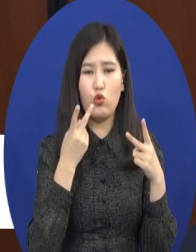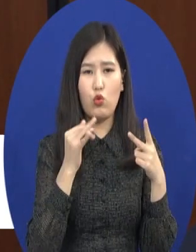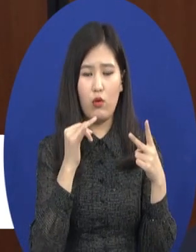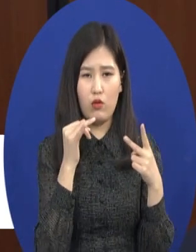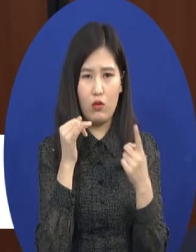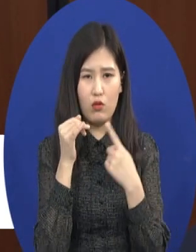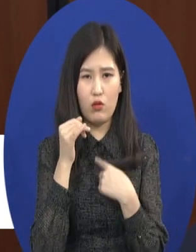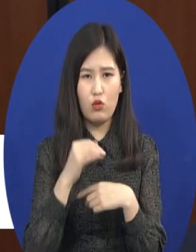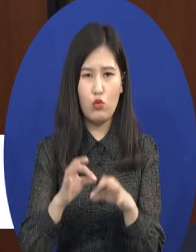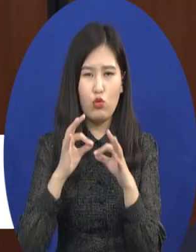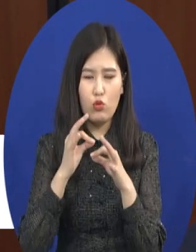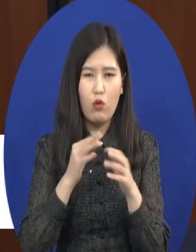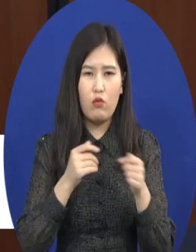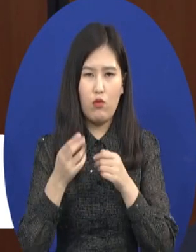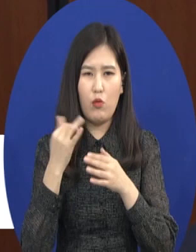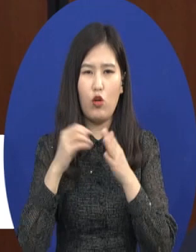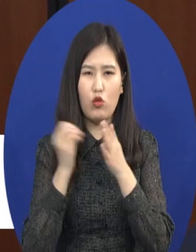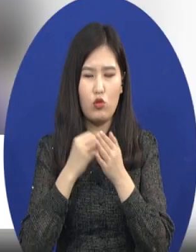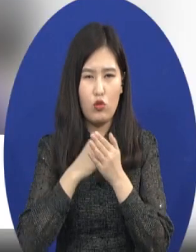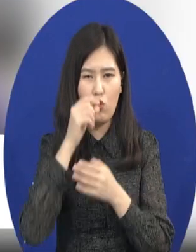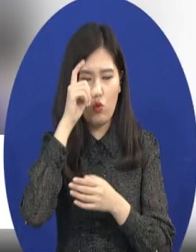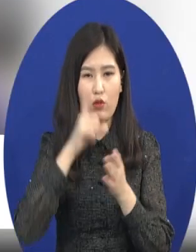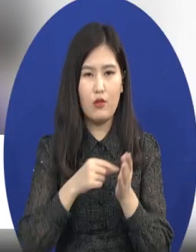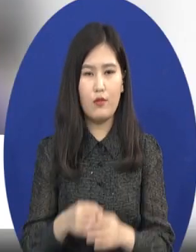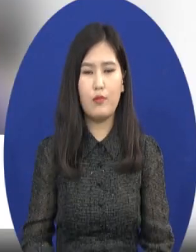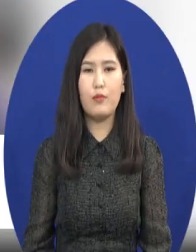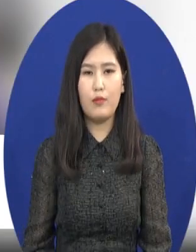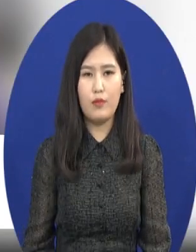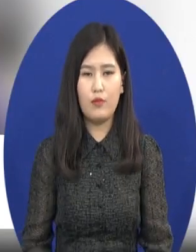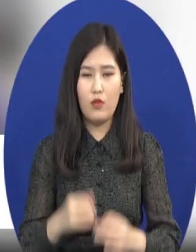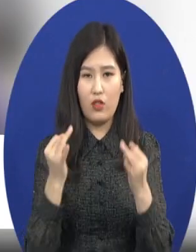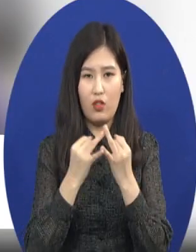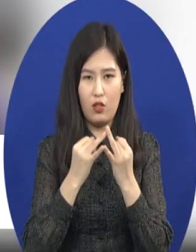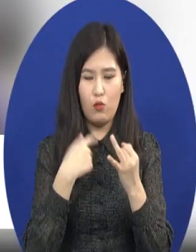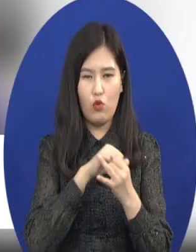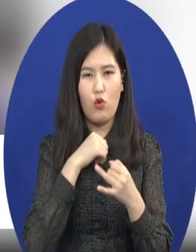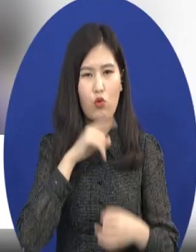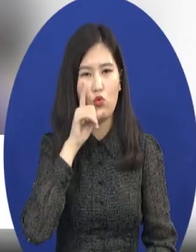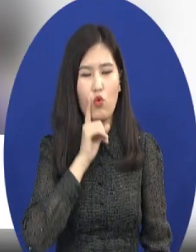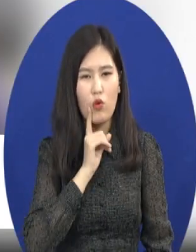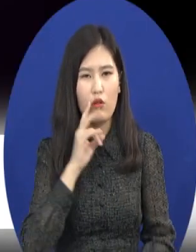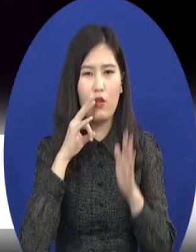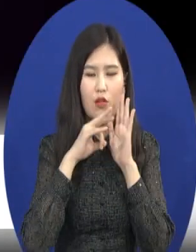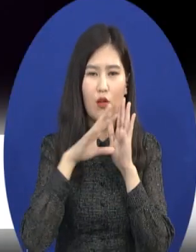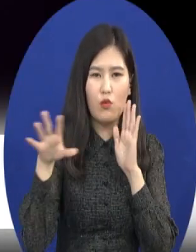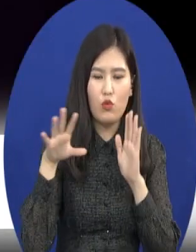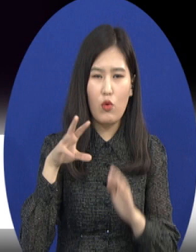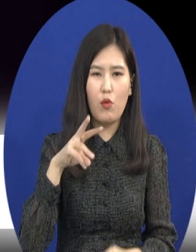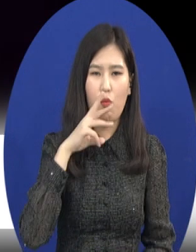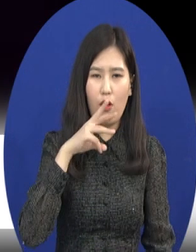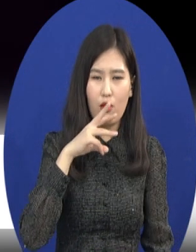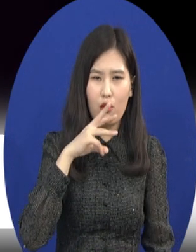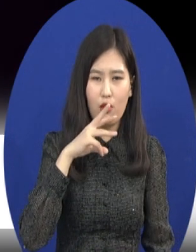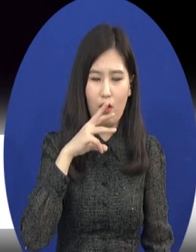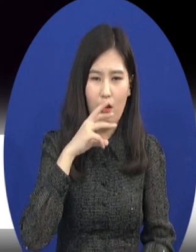байна. Цахим орчинд өөрийн хүссэн сэдвээр нэвтрүүлэг мэдээ мэдээлэл бэлтгэж олон мянган дагагчтай болсон контент бүтээгчид олон. Тэдний ютубер гэж нэрлэх